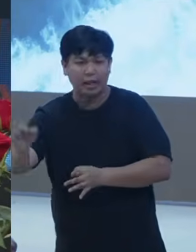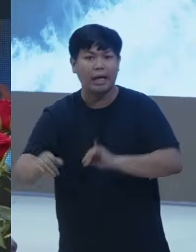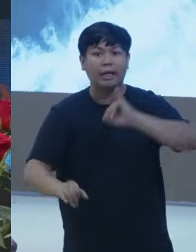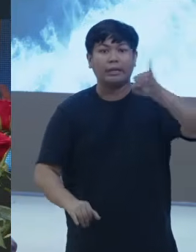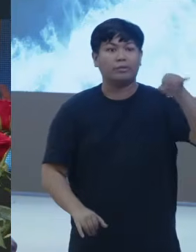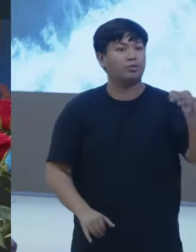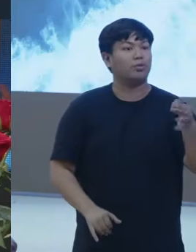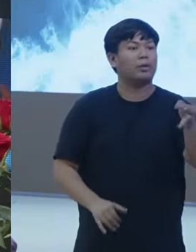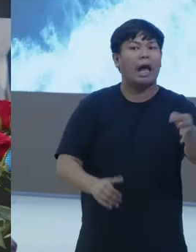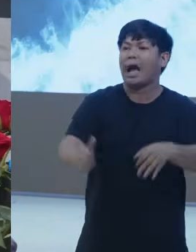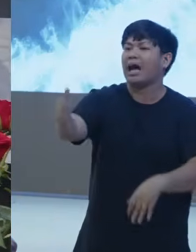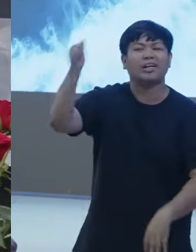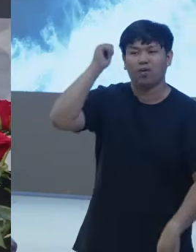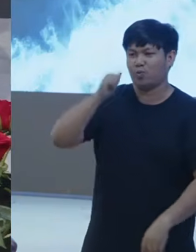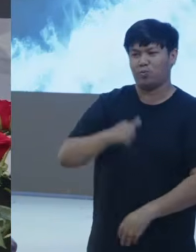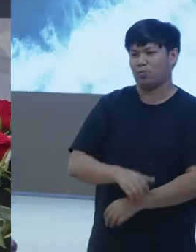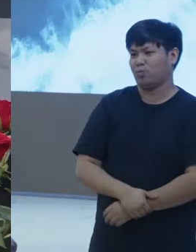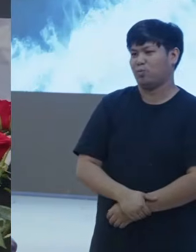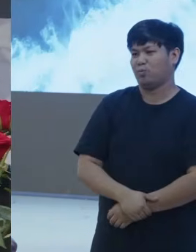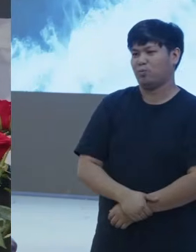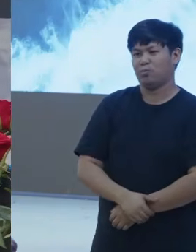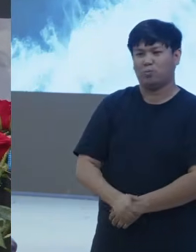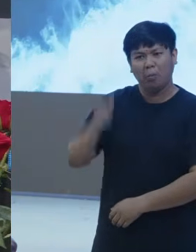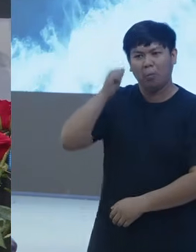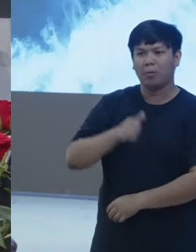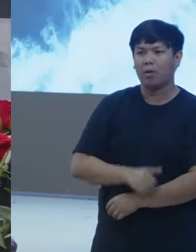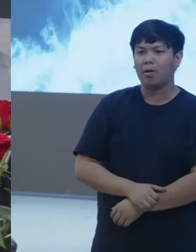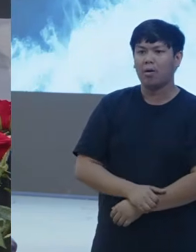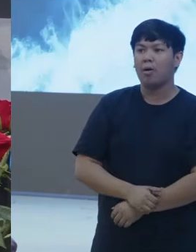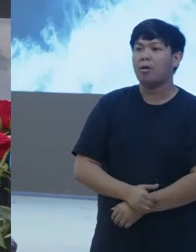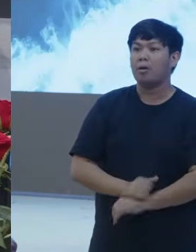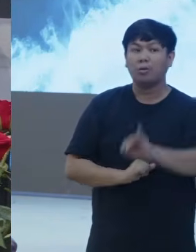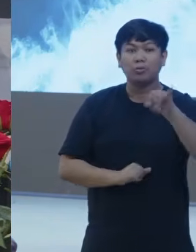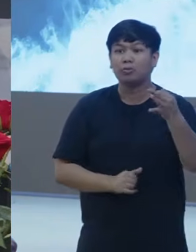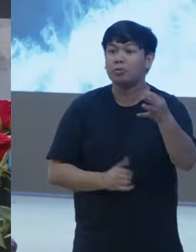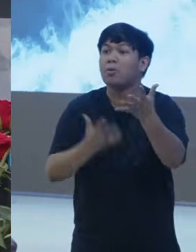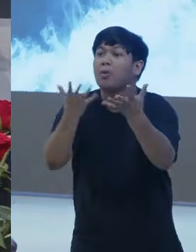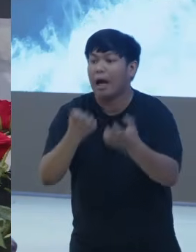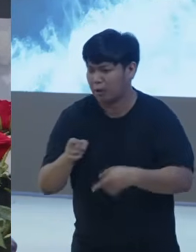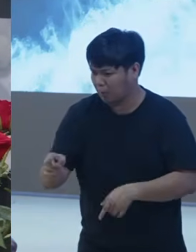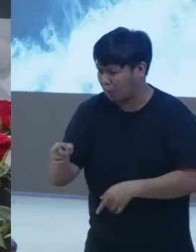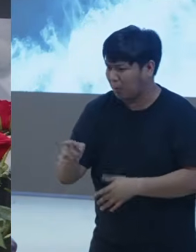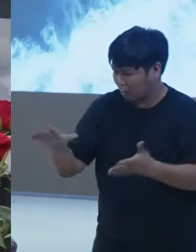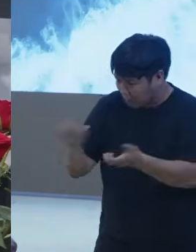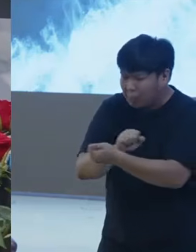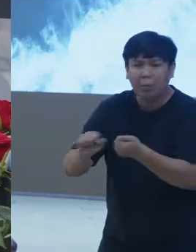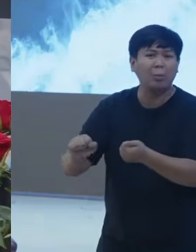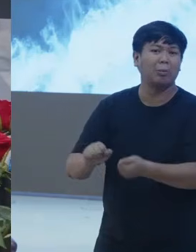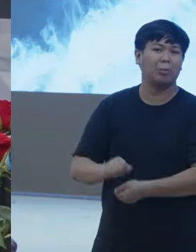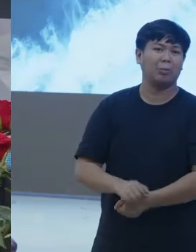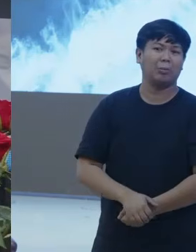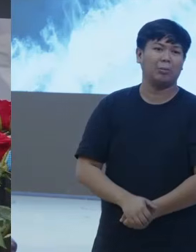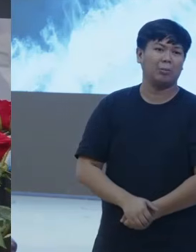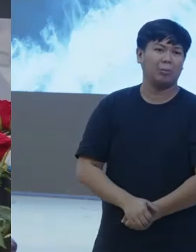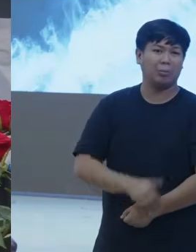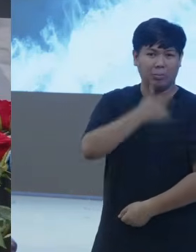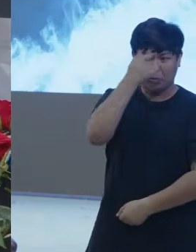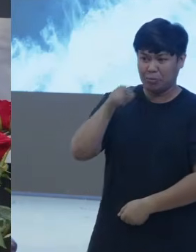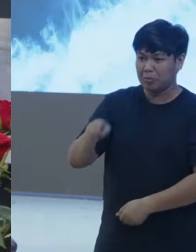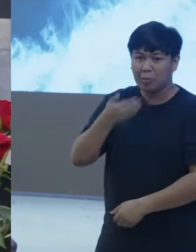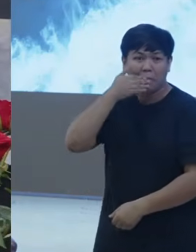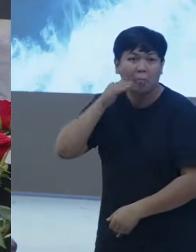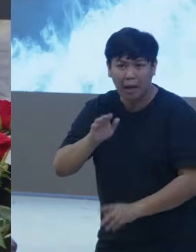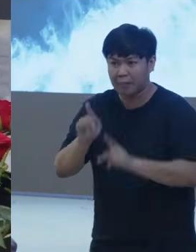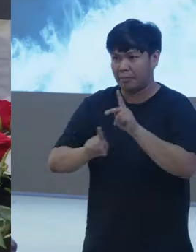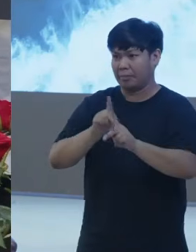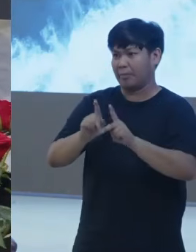siya na baka mabaliktad yung kanyang sinasabi. Yun na nga nangyari. Pero yung